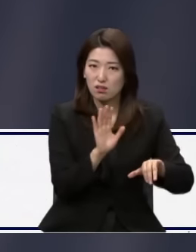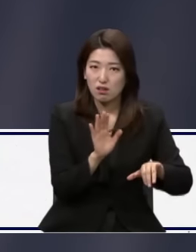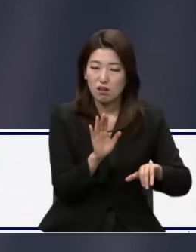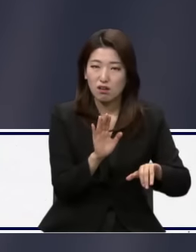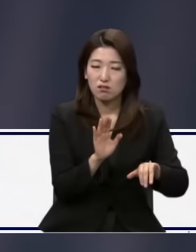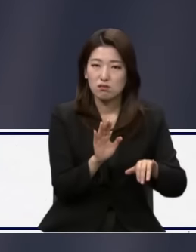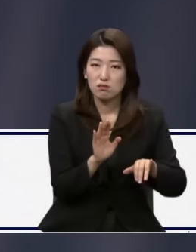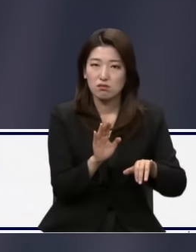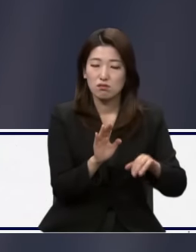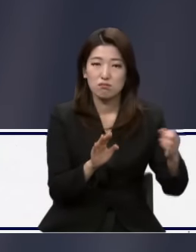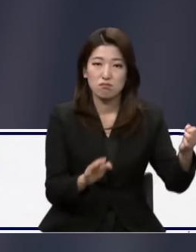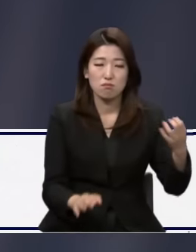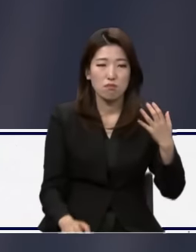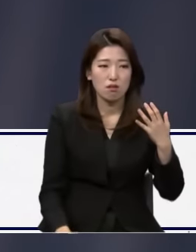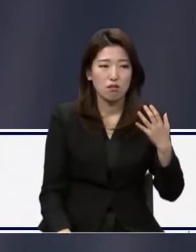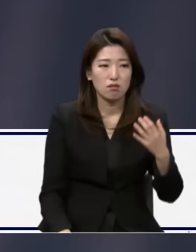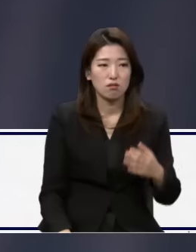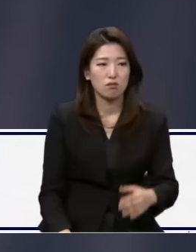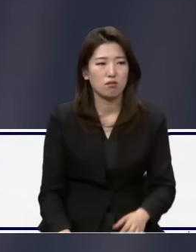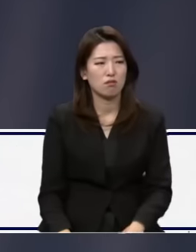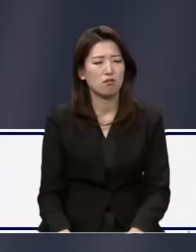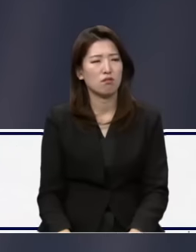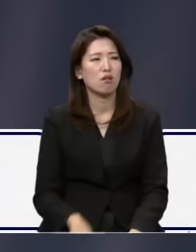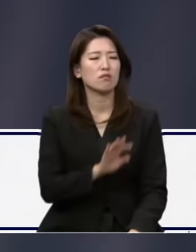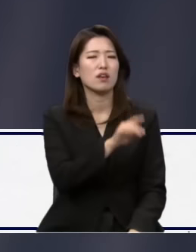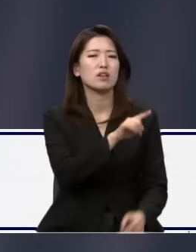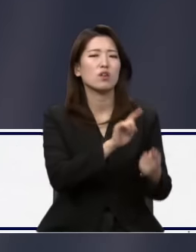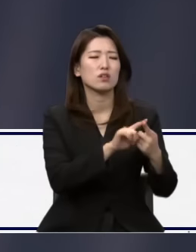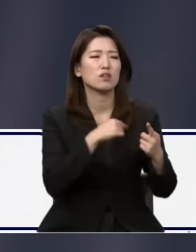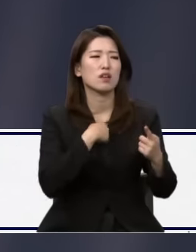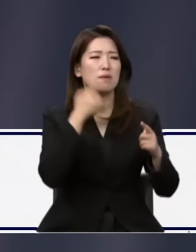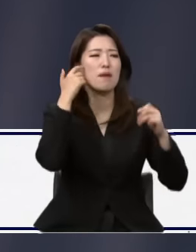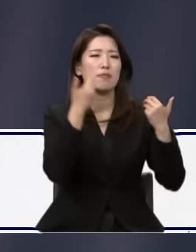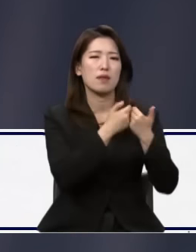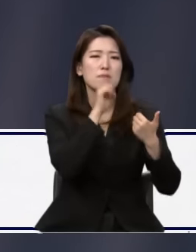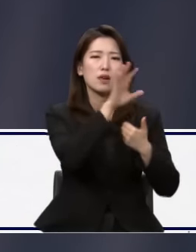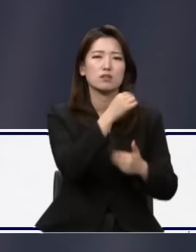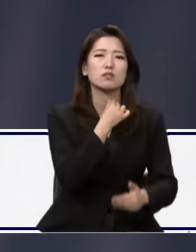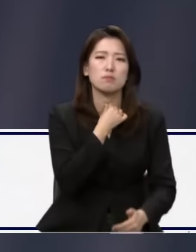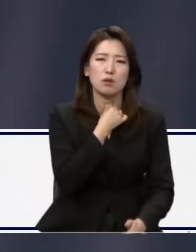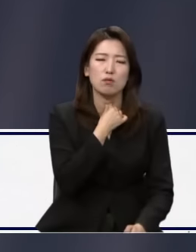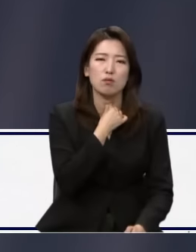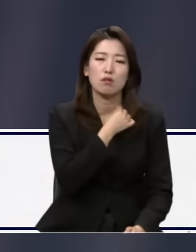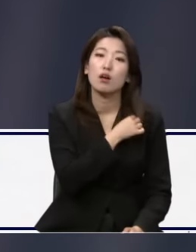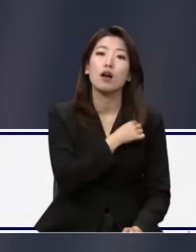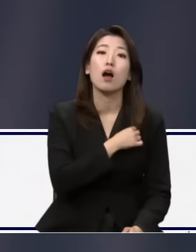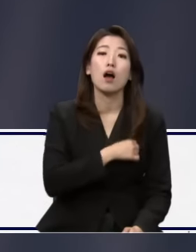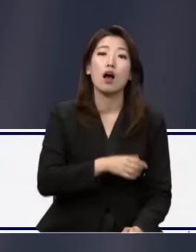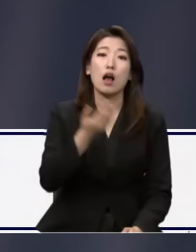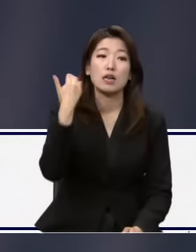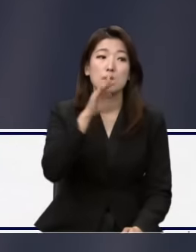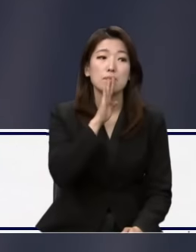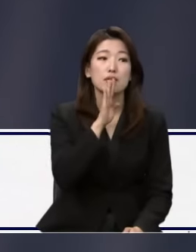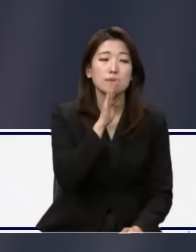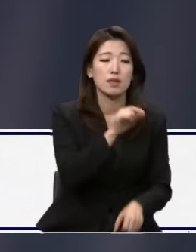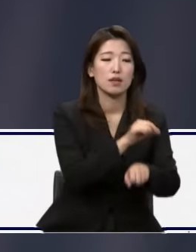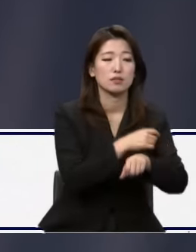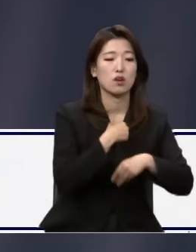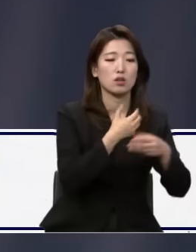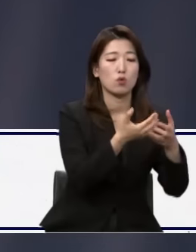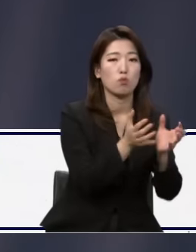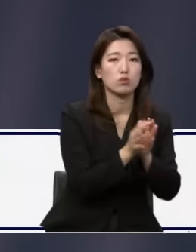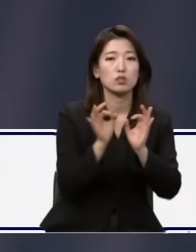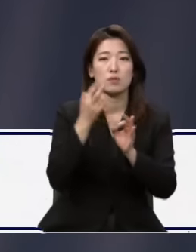총성 개입한게 아니다 이런 취지로 말씀하셔서 짧게 발로 좀 드리면 맞습니다 행안부 아고 하고 m 맺었죠